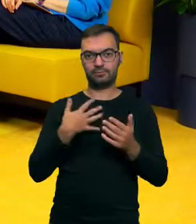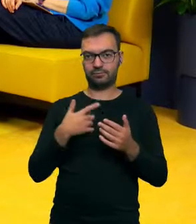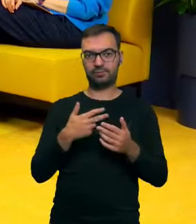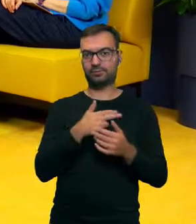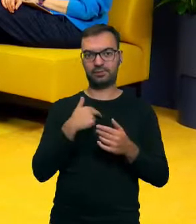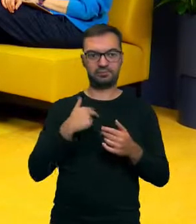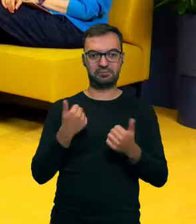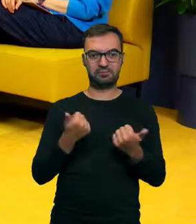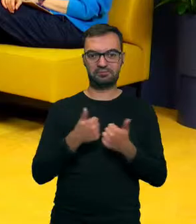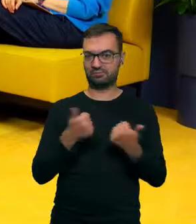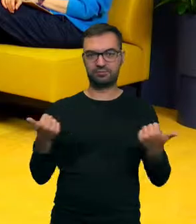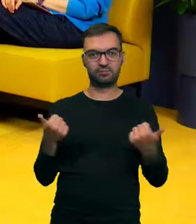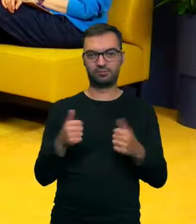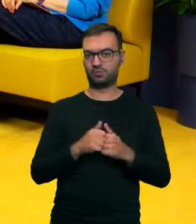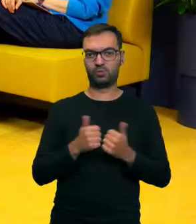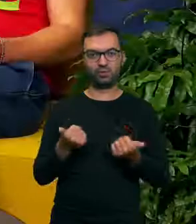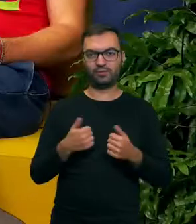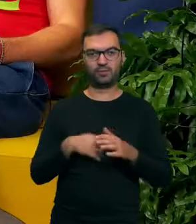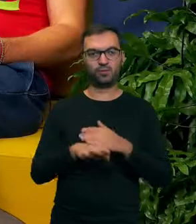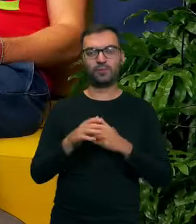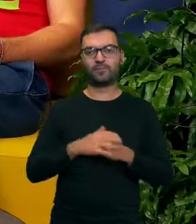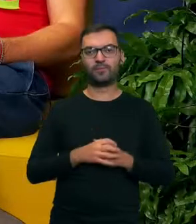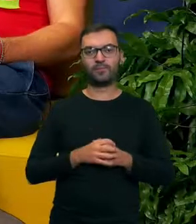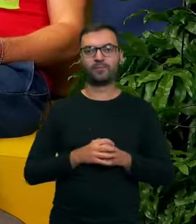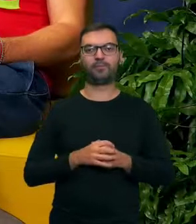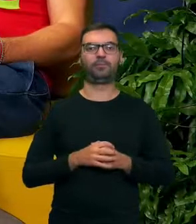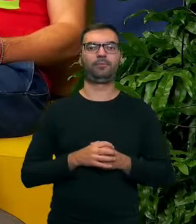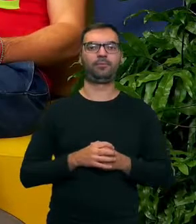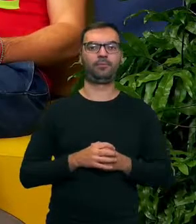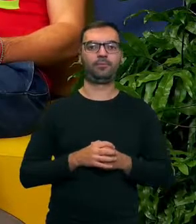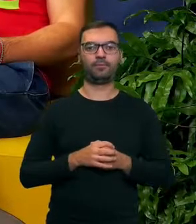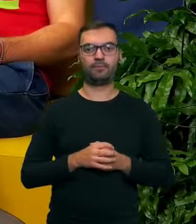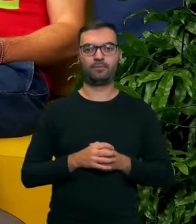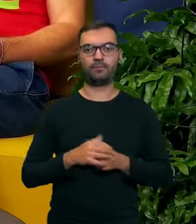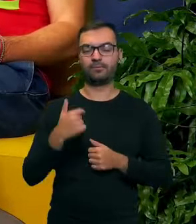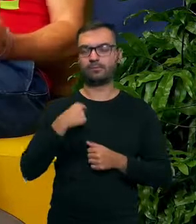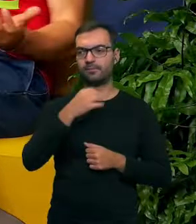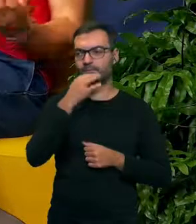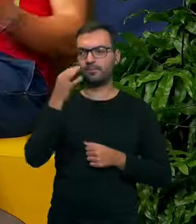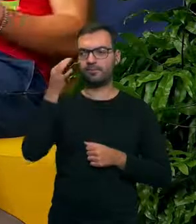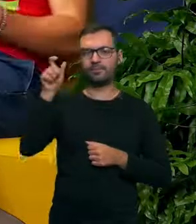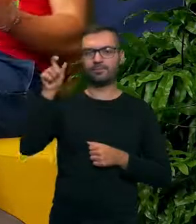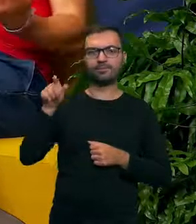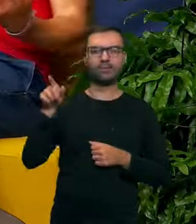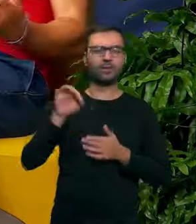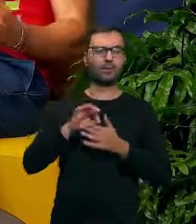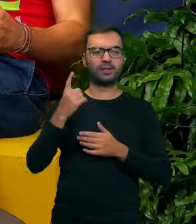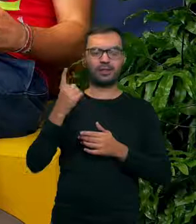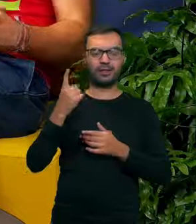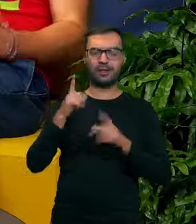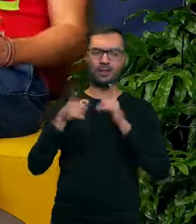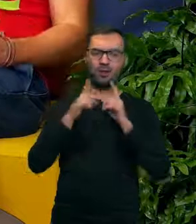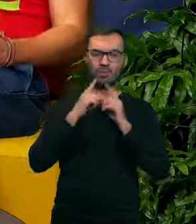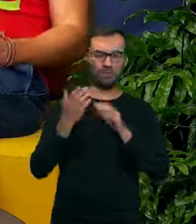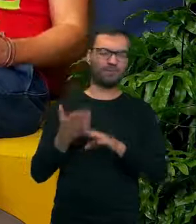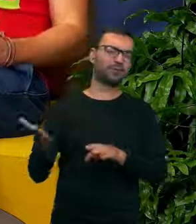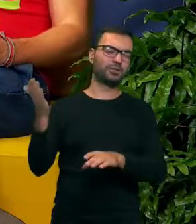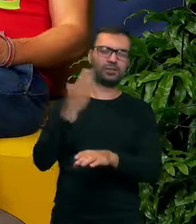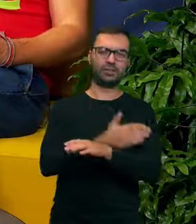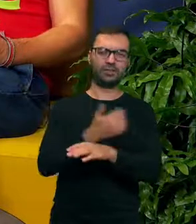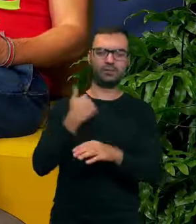że idzie całkiem nieźle. I ja zadałem takie pytanie, ponieważ podczas jednej z rozmów